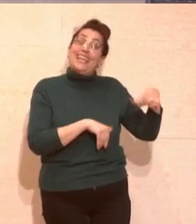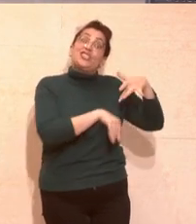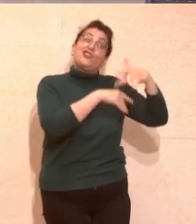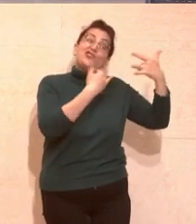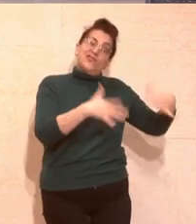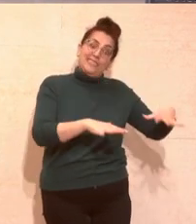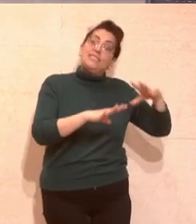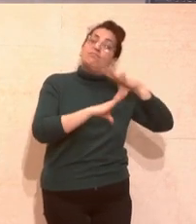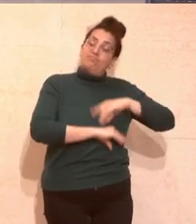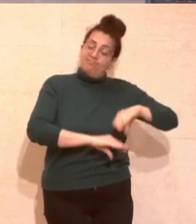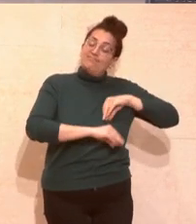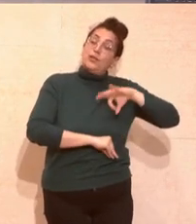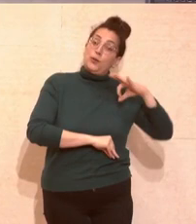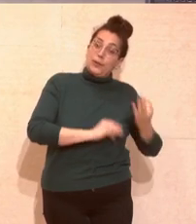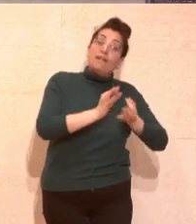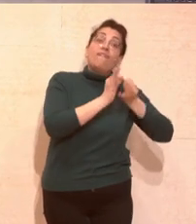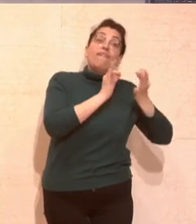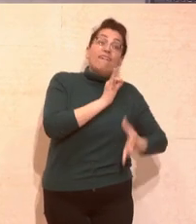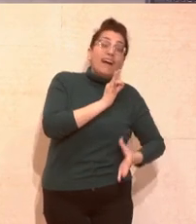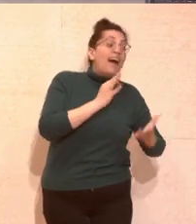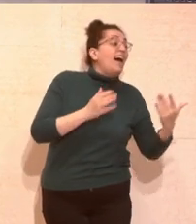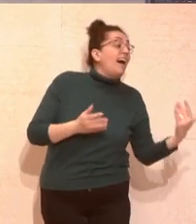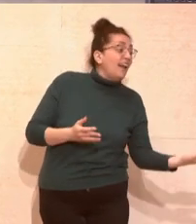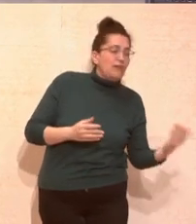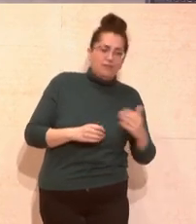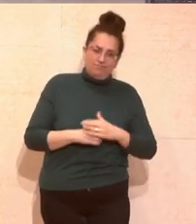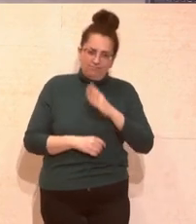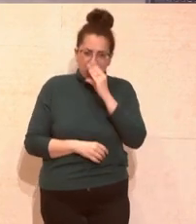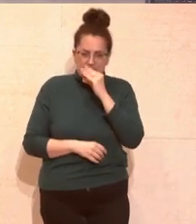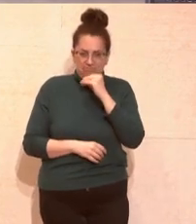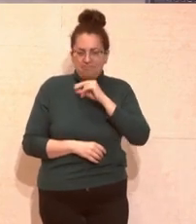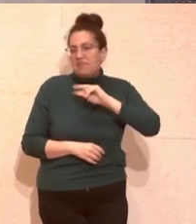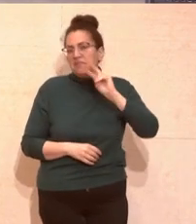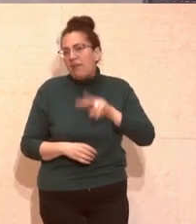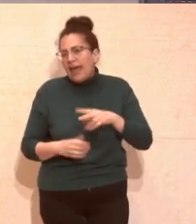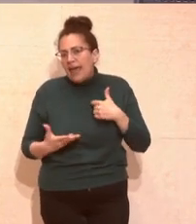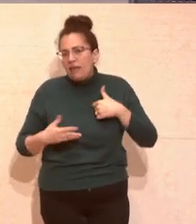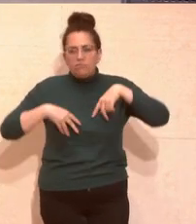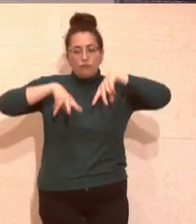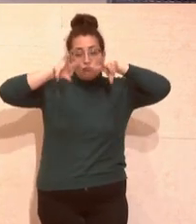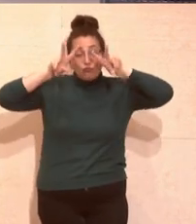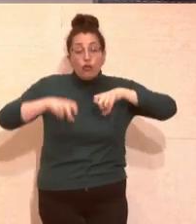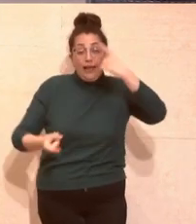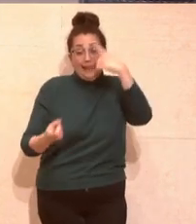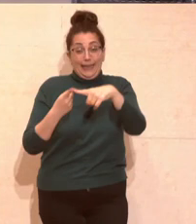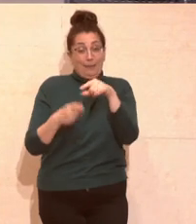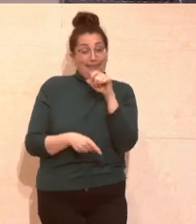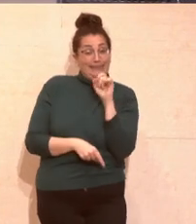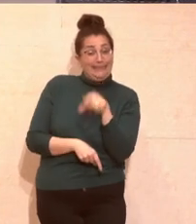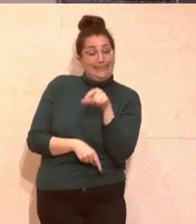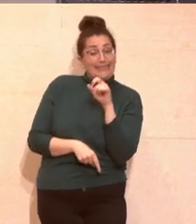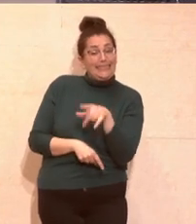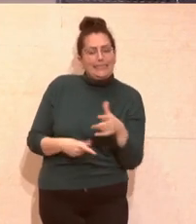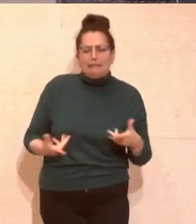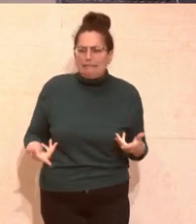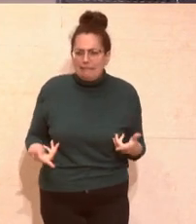et elle va nous parler des résultats. Donc, il n'y a pas énormément de recherches qui sont faites là-dessus avec des méthodologies